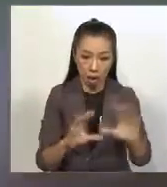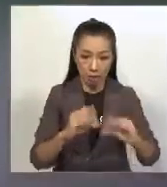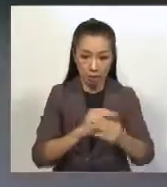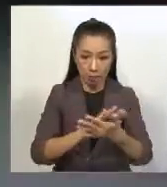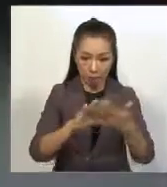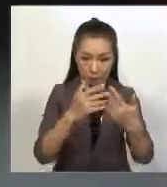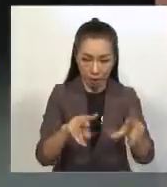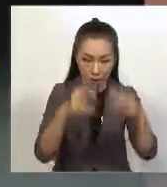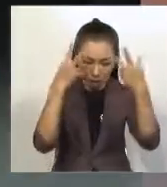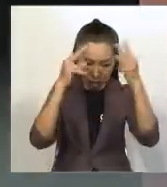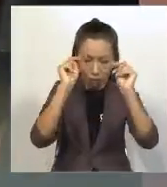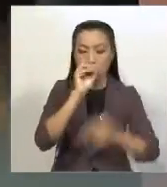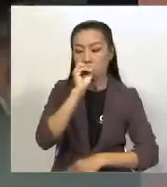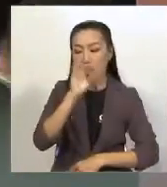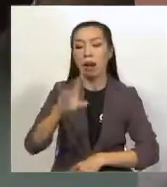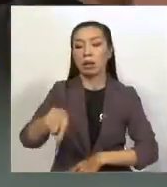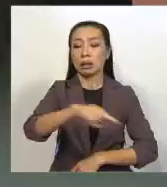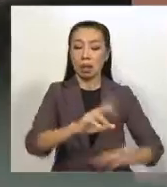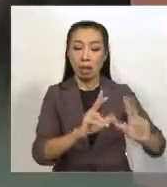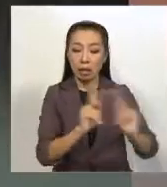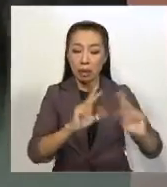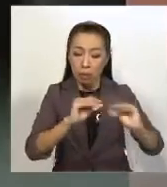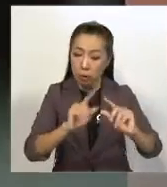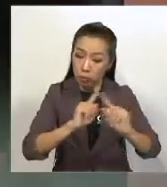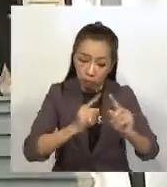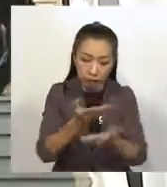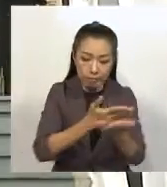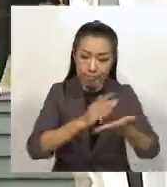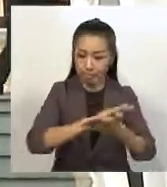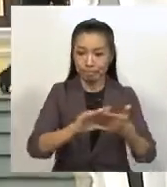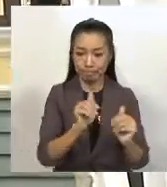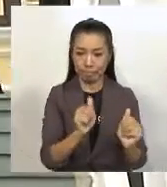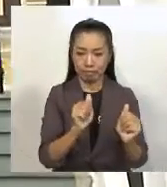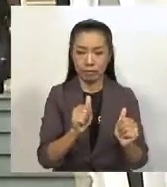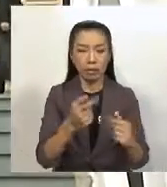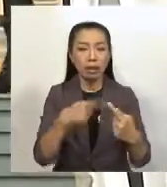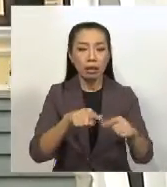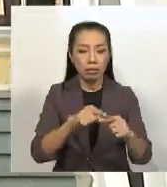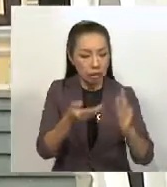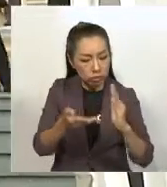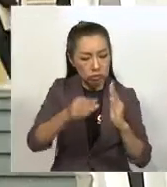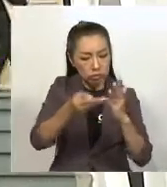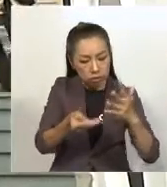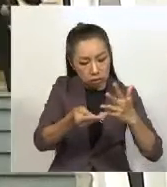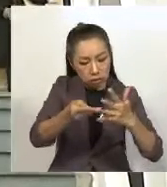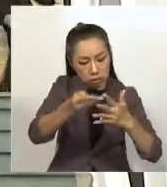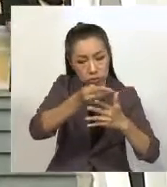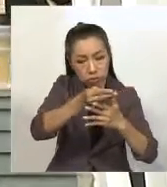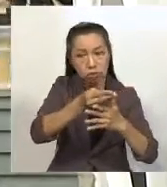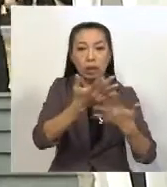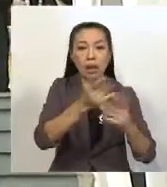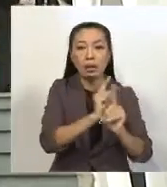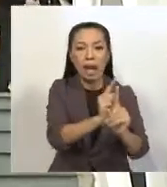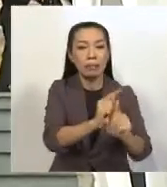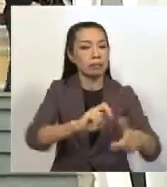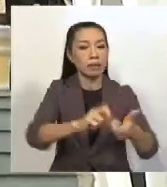ชุมนายกรัฐมนตรียืนยันว่าการประชุมเป็นไปด้วยความเรียบร้อยเป็นไปตามขั้นตอนไม่มีอะไรต้องแก้